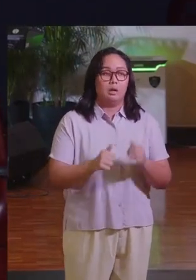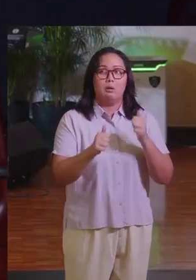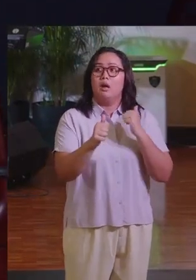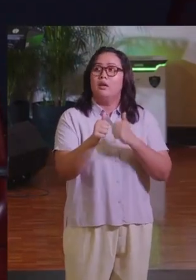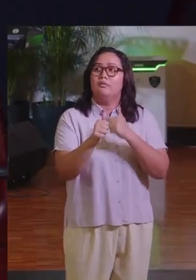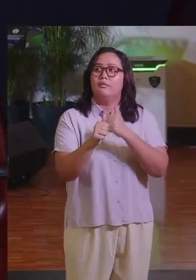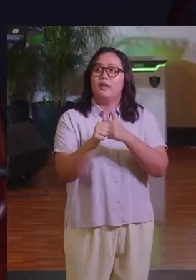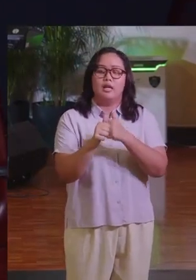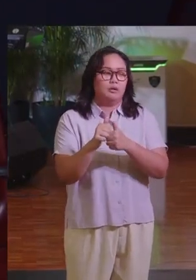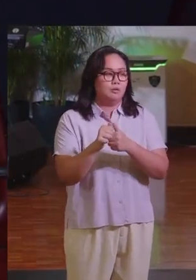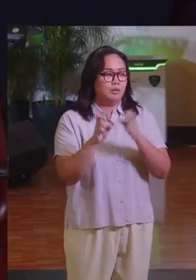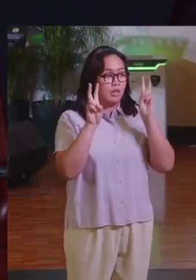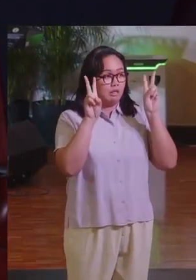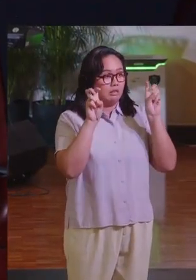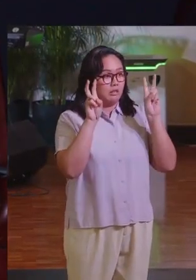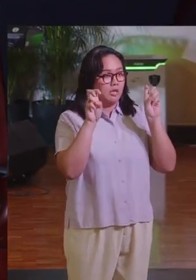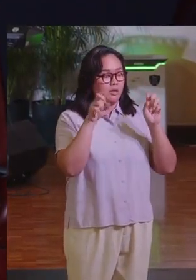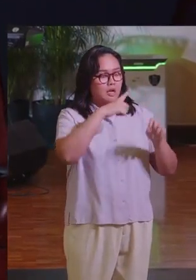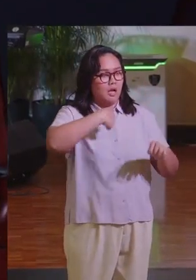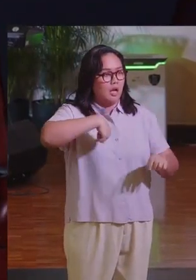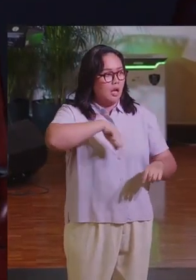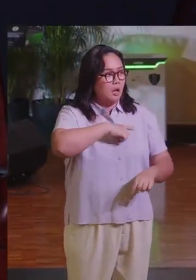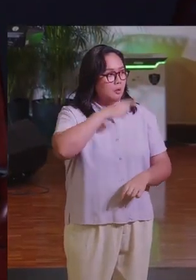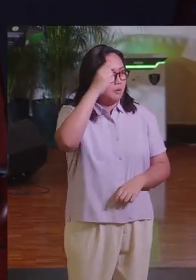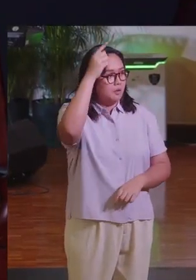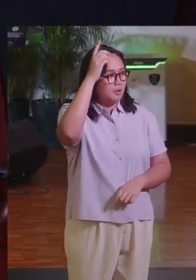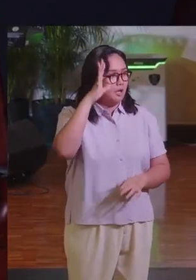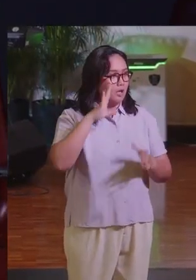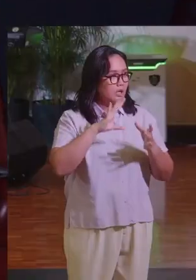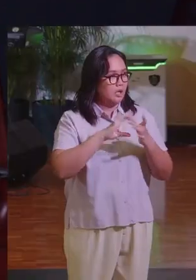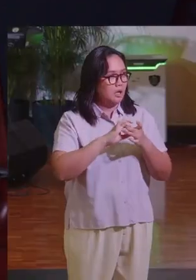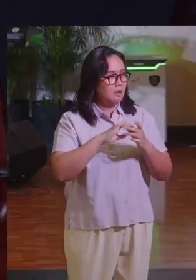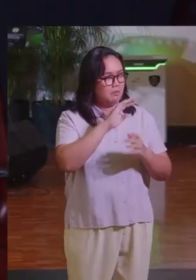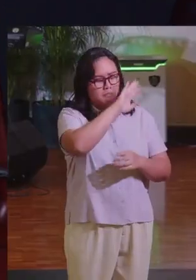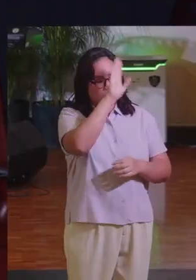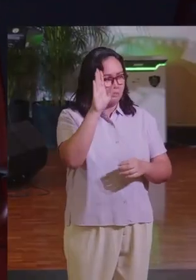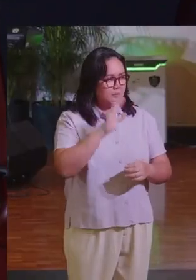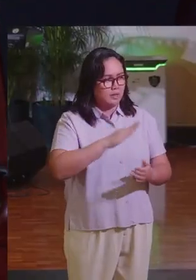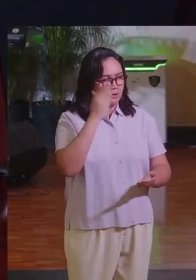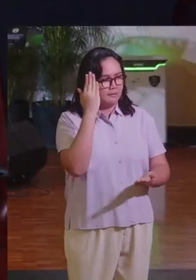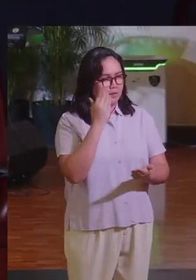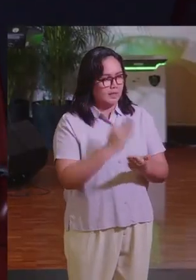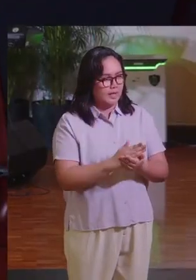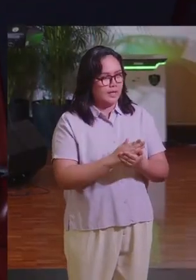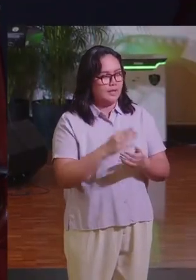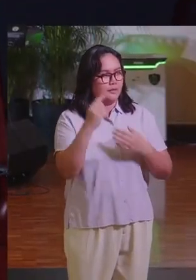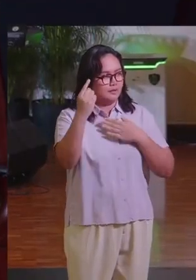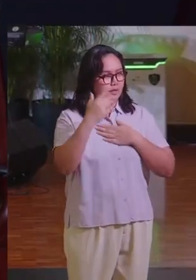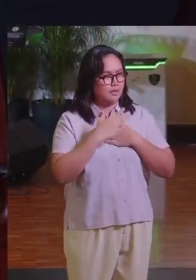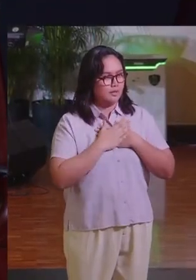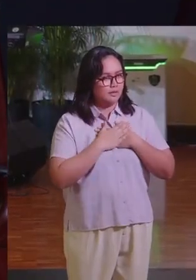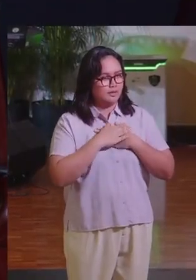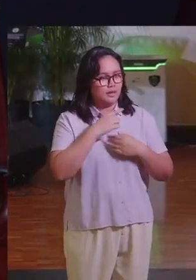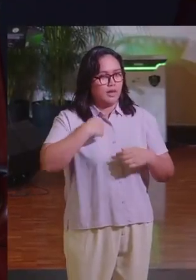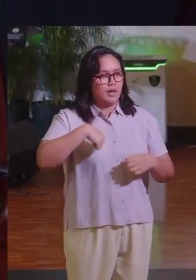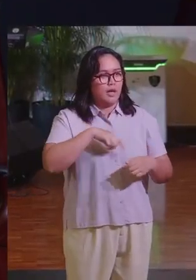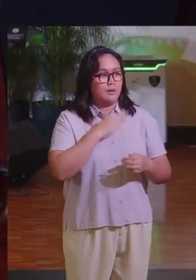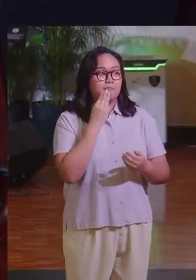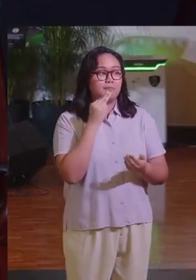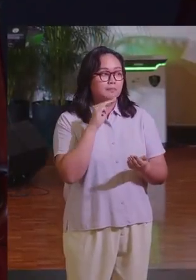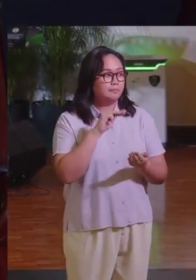sinusundan ang tema ng Our God of Relentless Grace. At ang atin pong mensahe ngayon